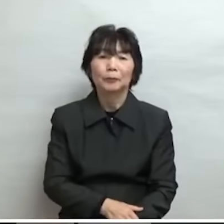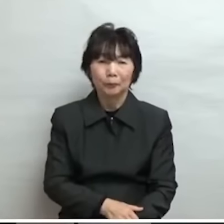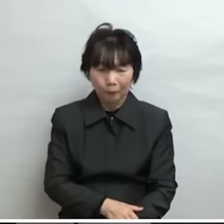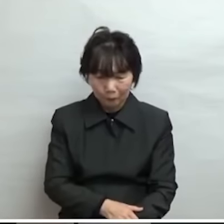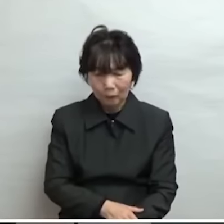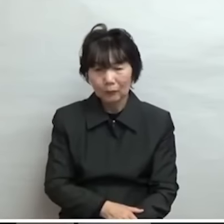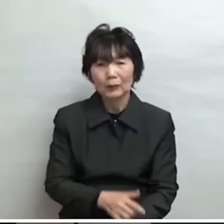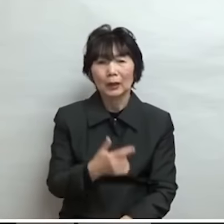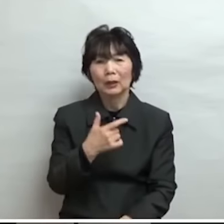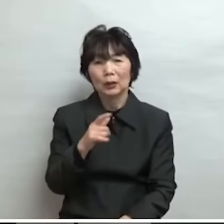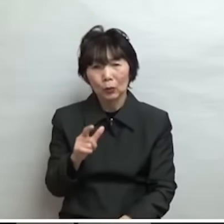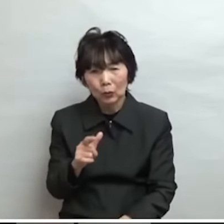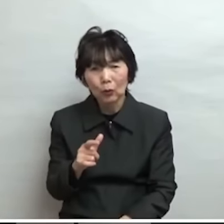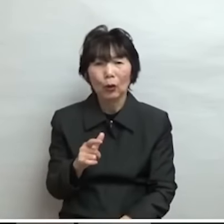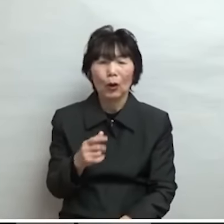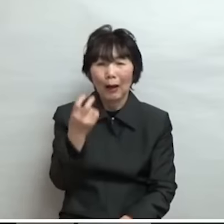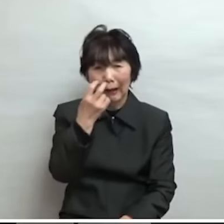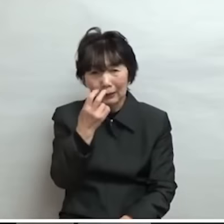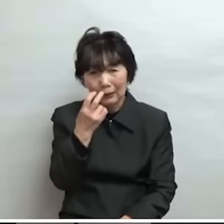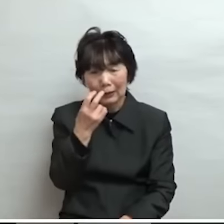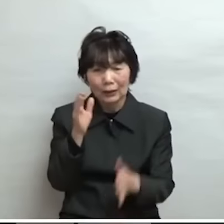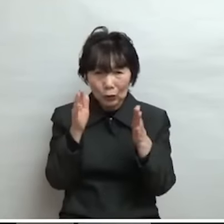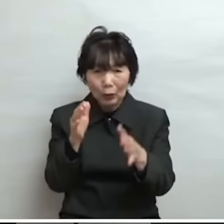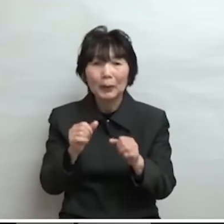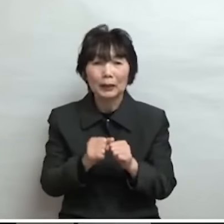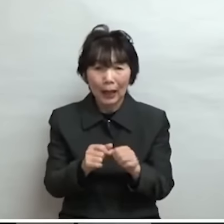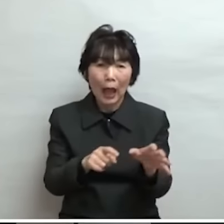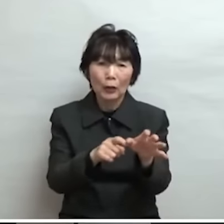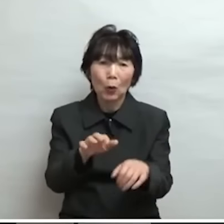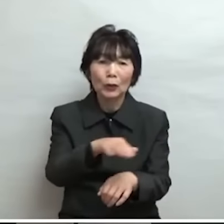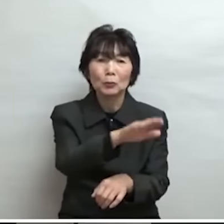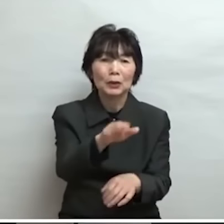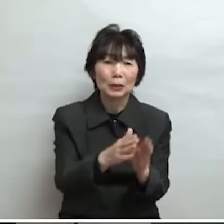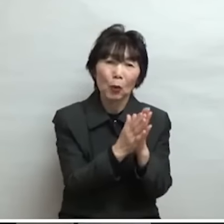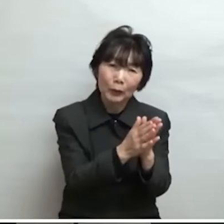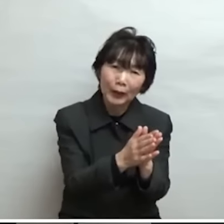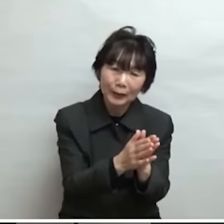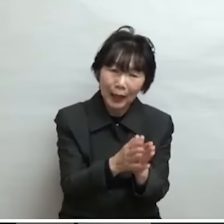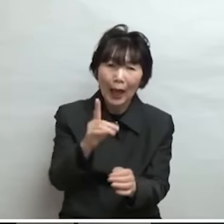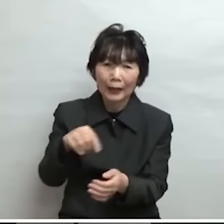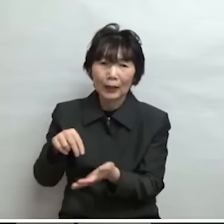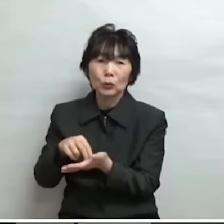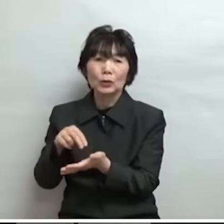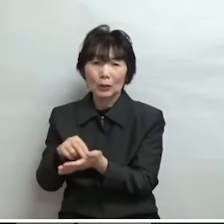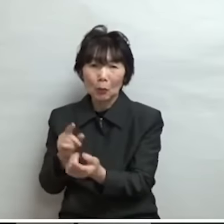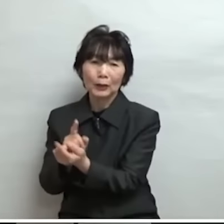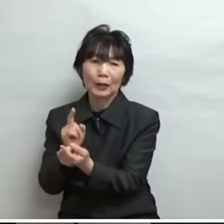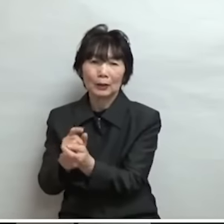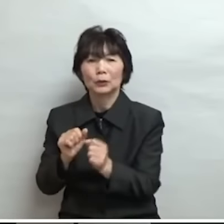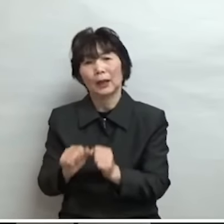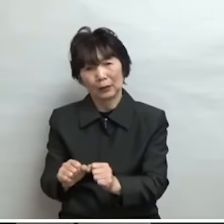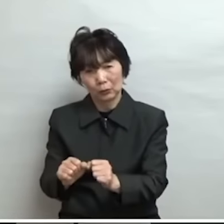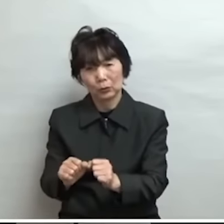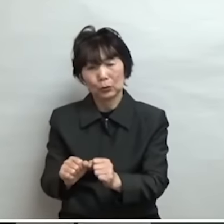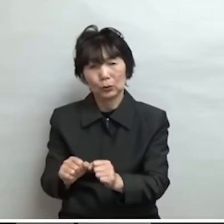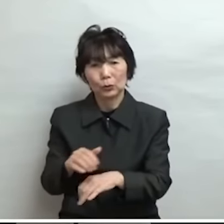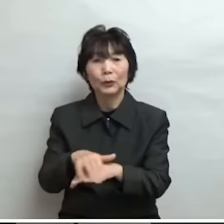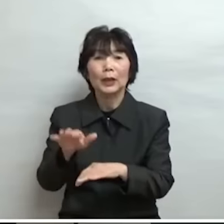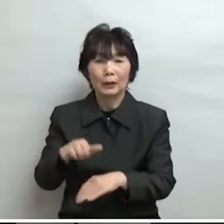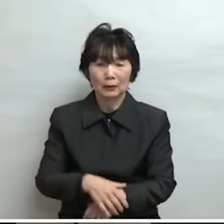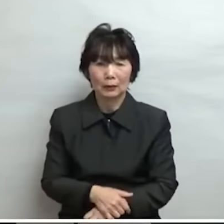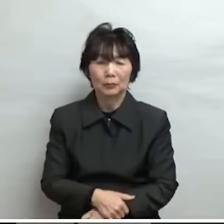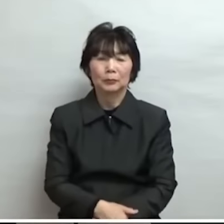を一生懸命やっていくと。当然、農家の皆さんにもお願いしなきゃいけないし、まあ、県としてもできる対策をしっかりやっていくっていうことかなと思います。